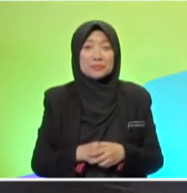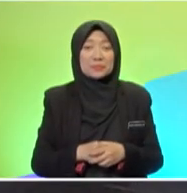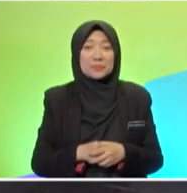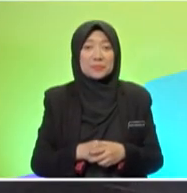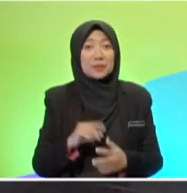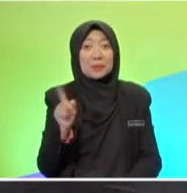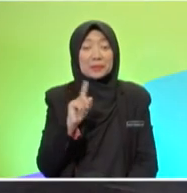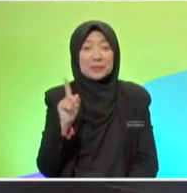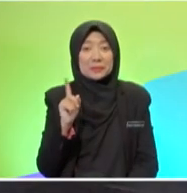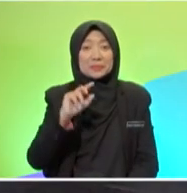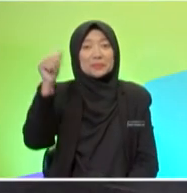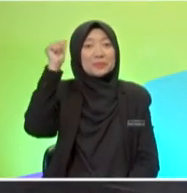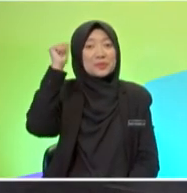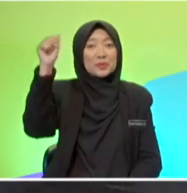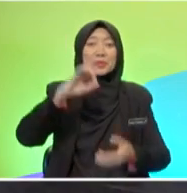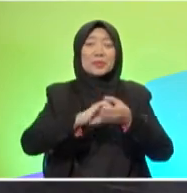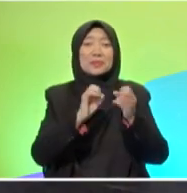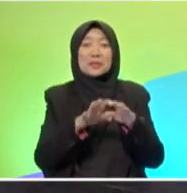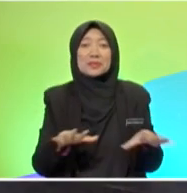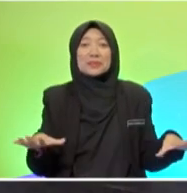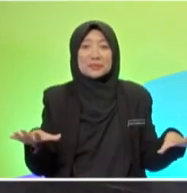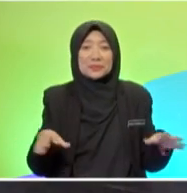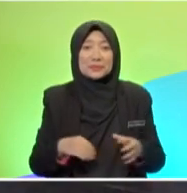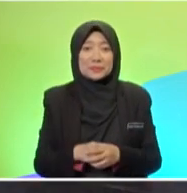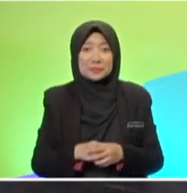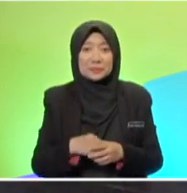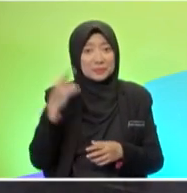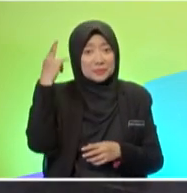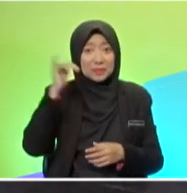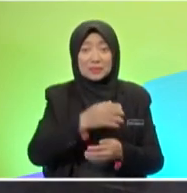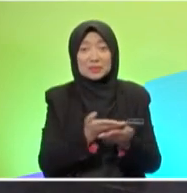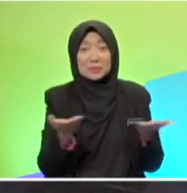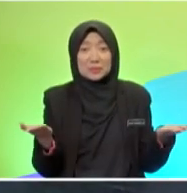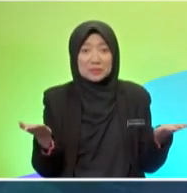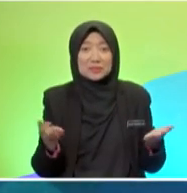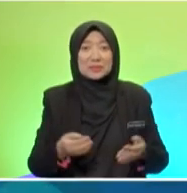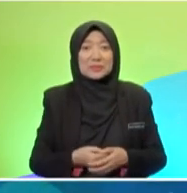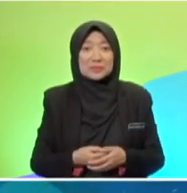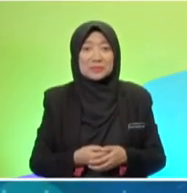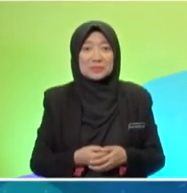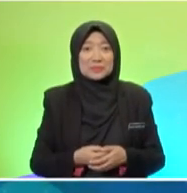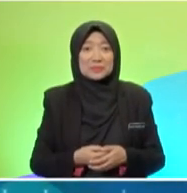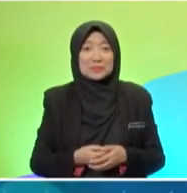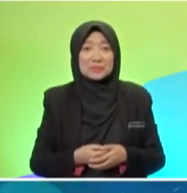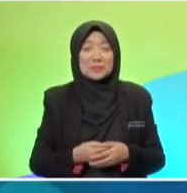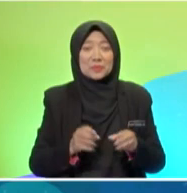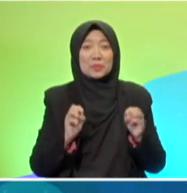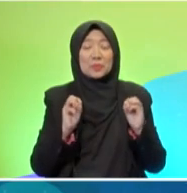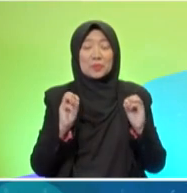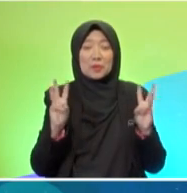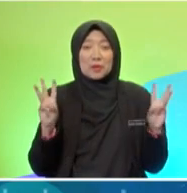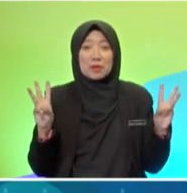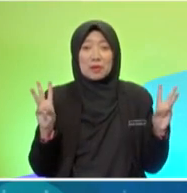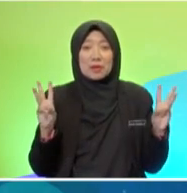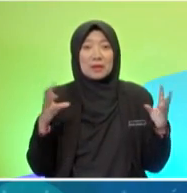Assalamualaikum salam sejahtera Hai semua wah ceria